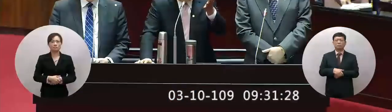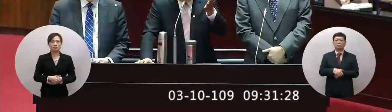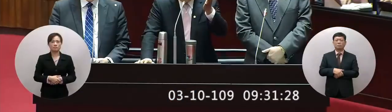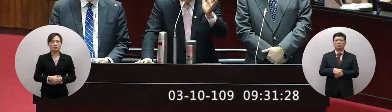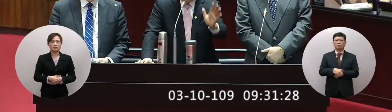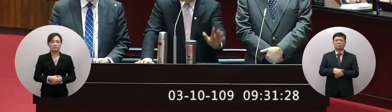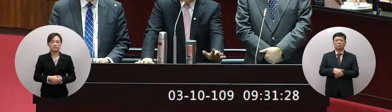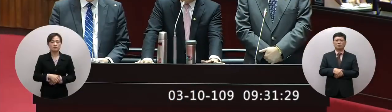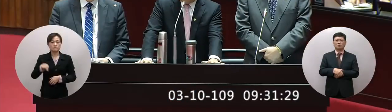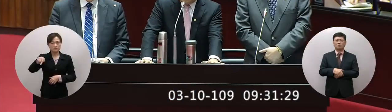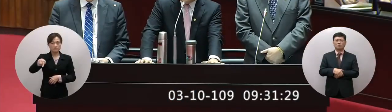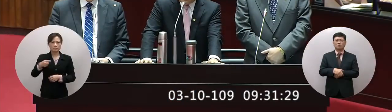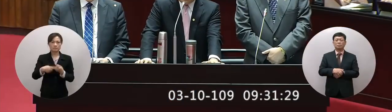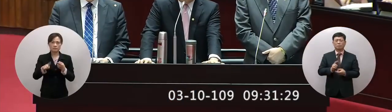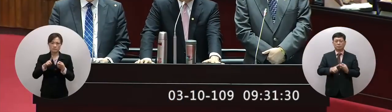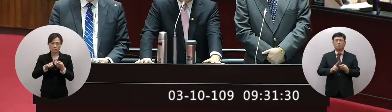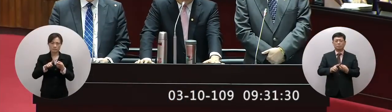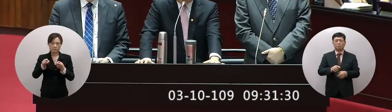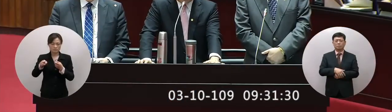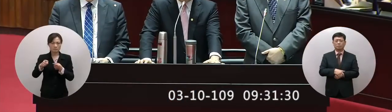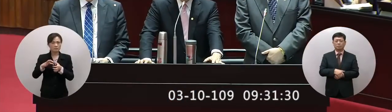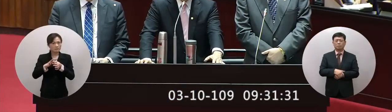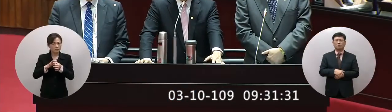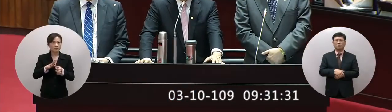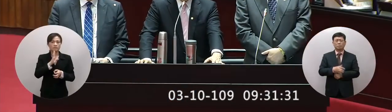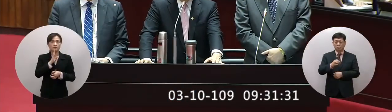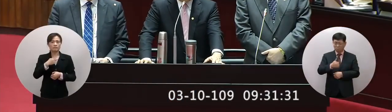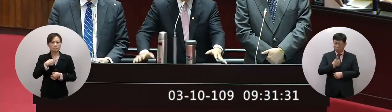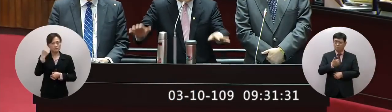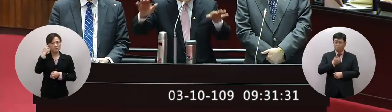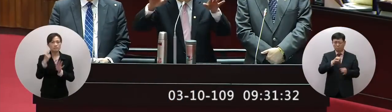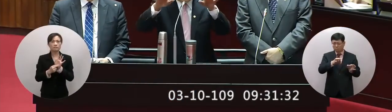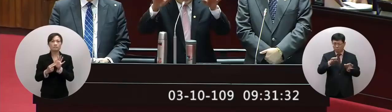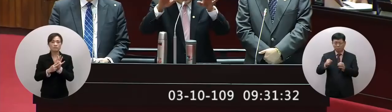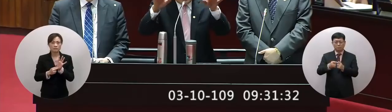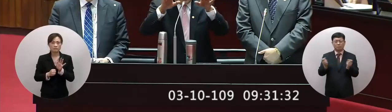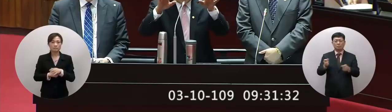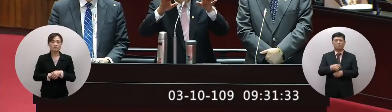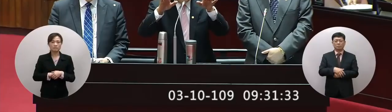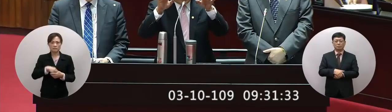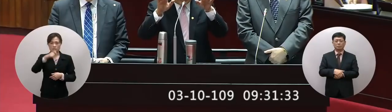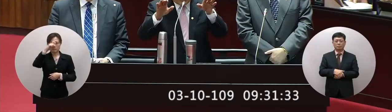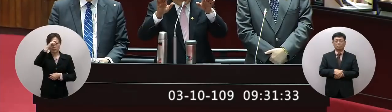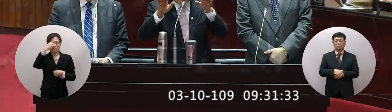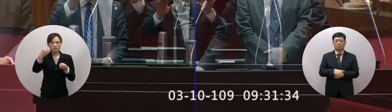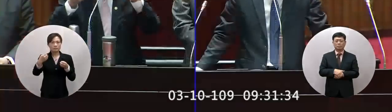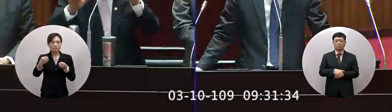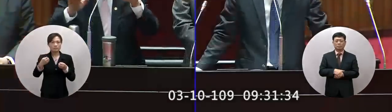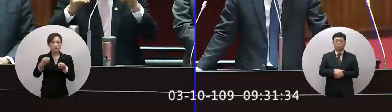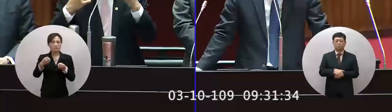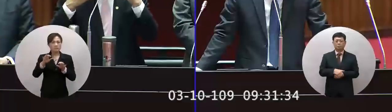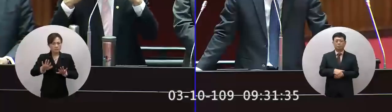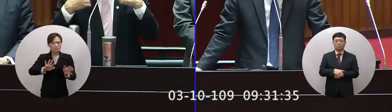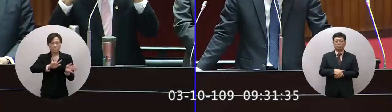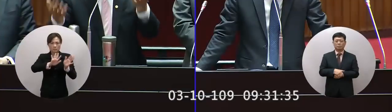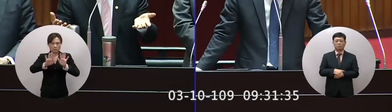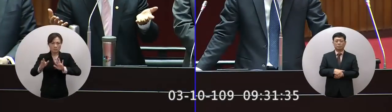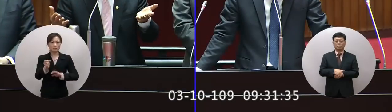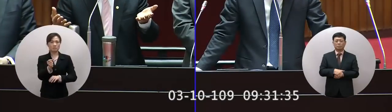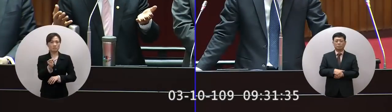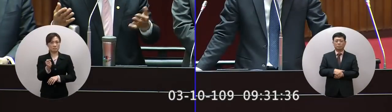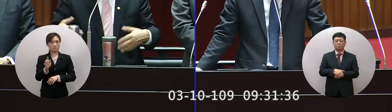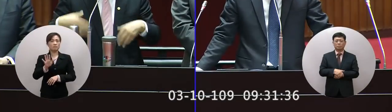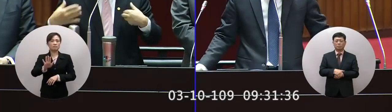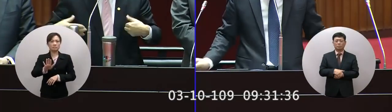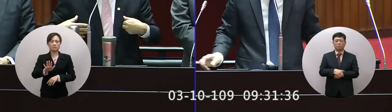该借着委员的关心哦，我们这样说， 其实真的拖了一段时间 了，已经来到比较好了，已经来到比较好，所以基于